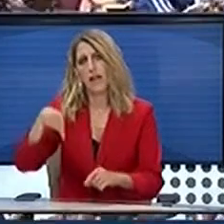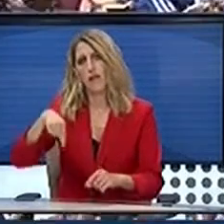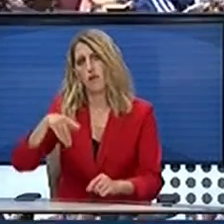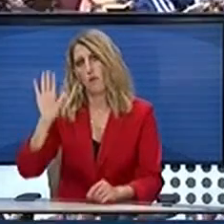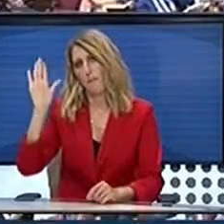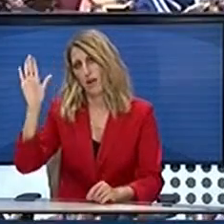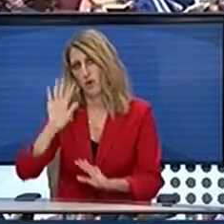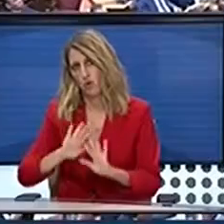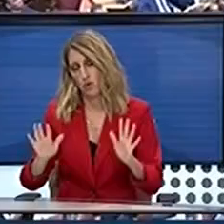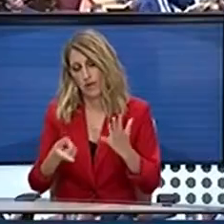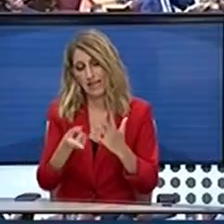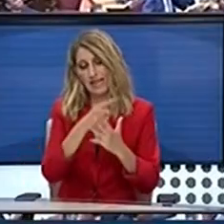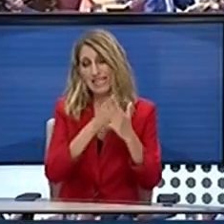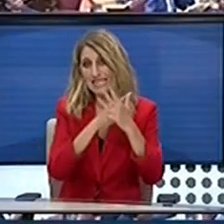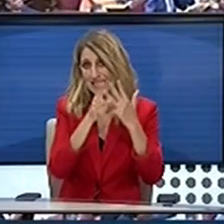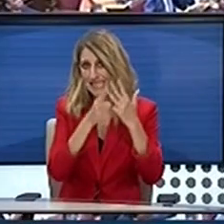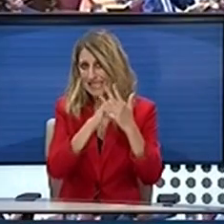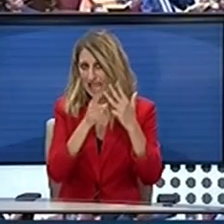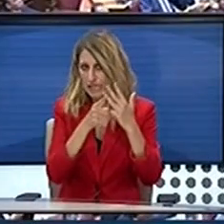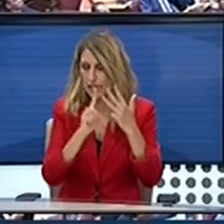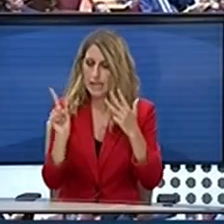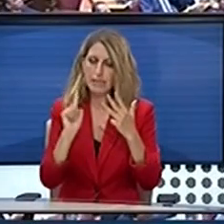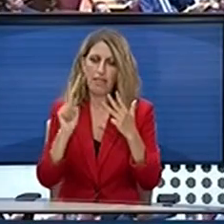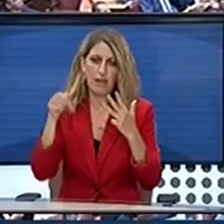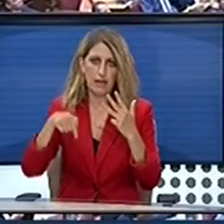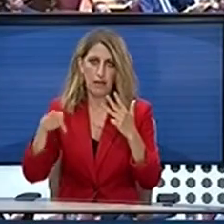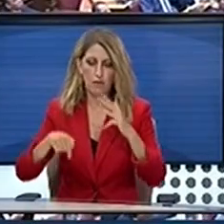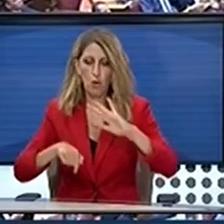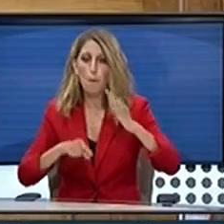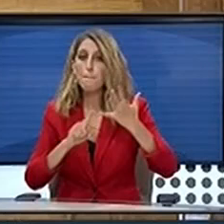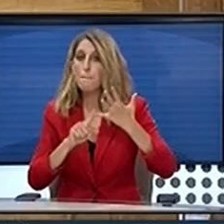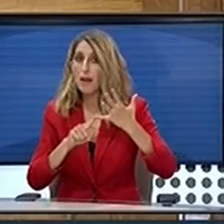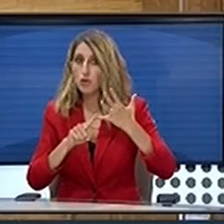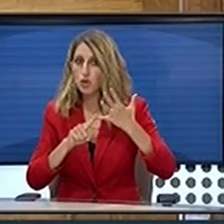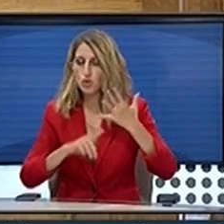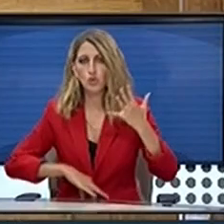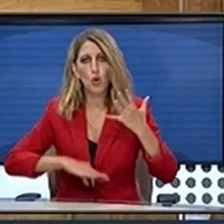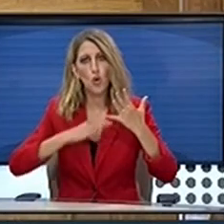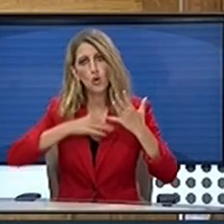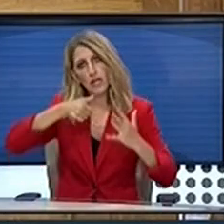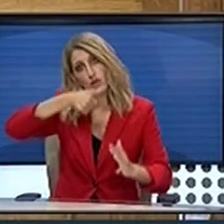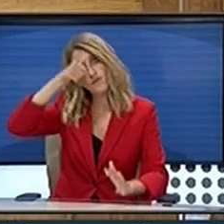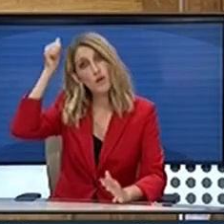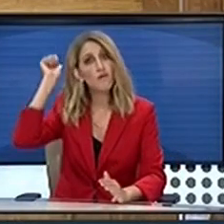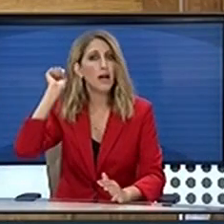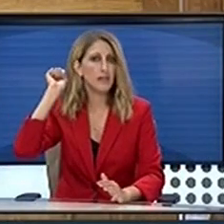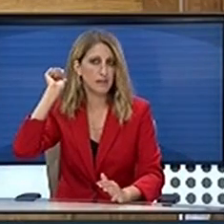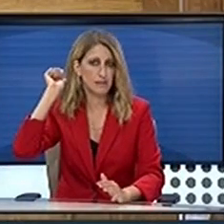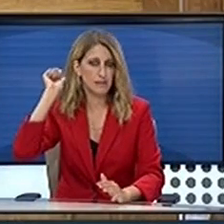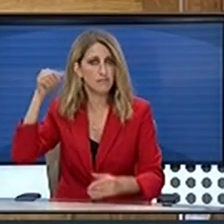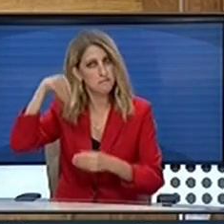της Βουλής. Για τον πέμπτο όμως, τον κύριο Βαρουφάκη, θα τον ακούσω με πολύ μεγάλη